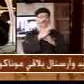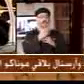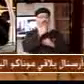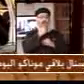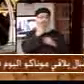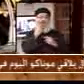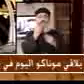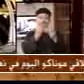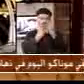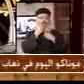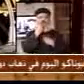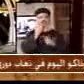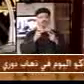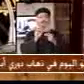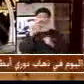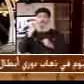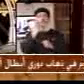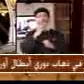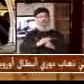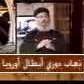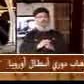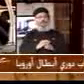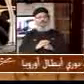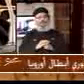الاحتياج ربما ده الحاجة بتاعتك بس.